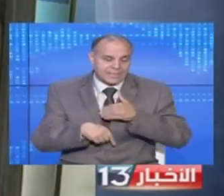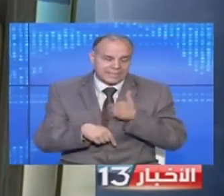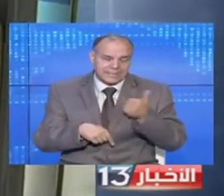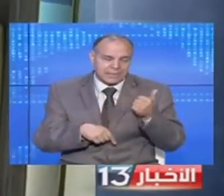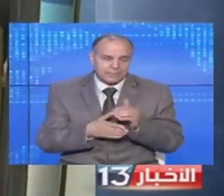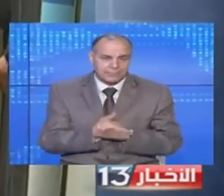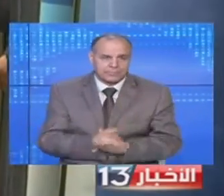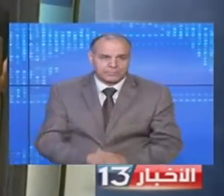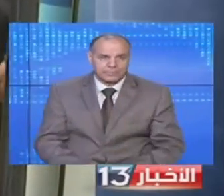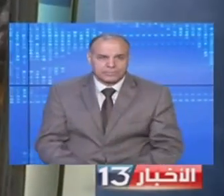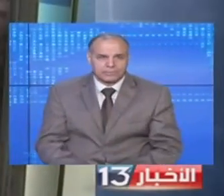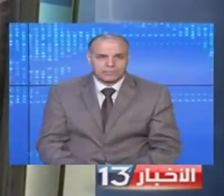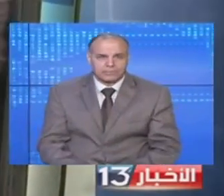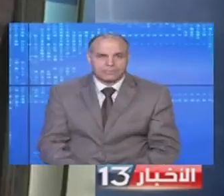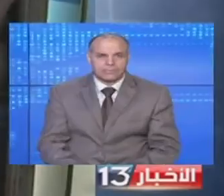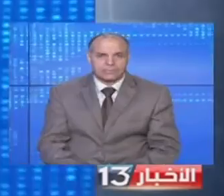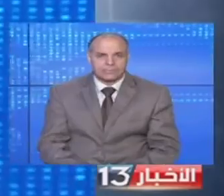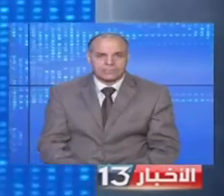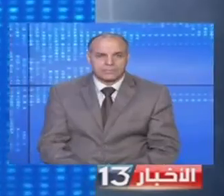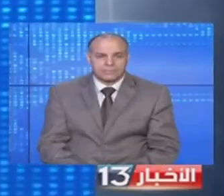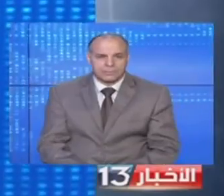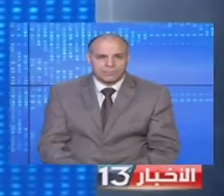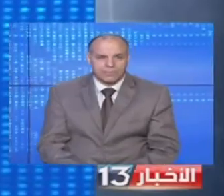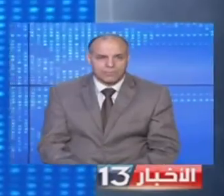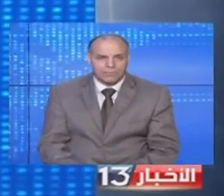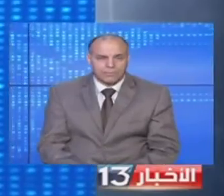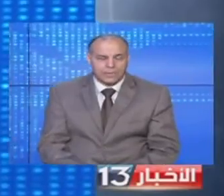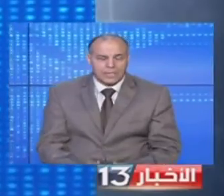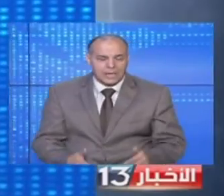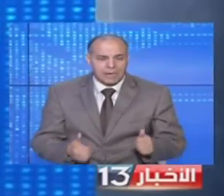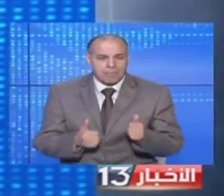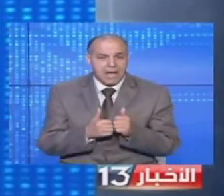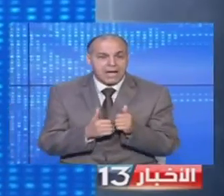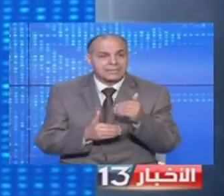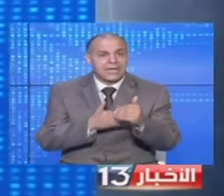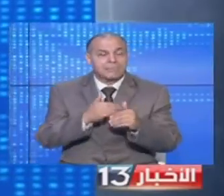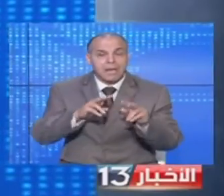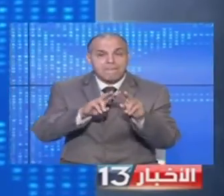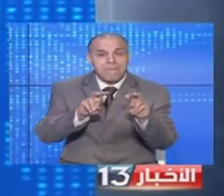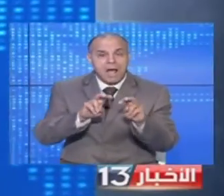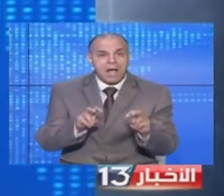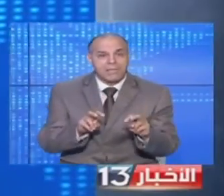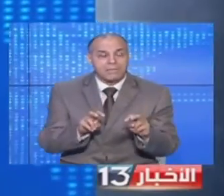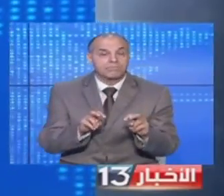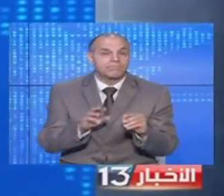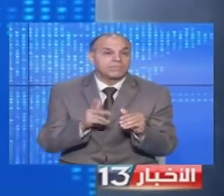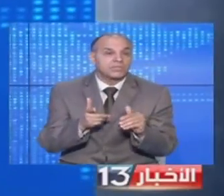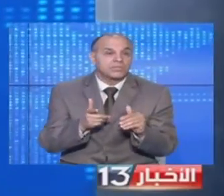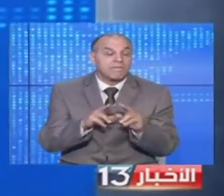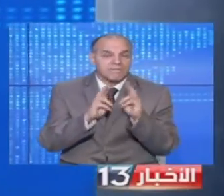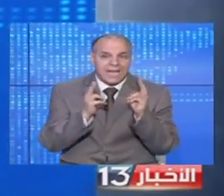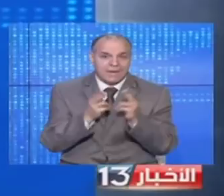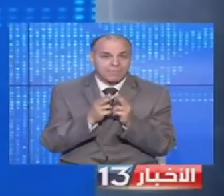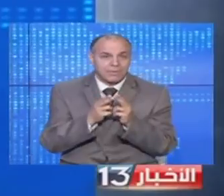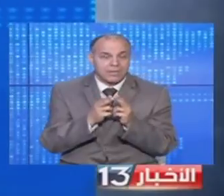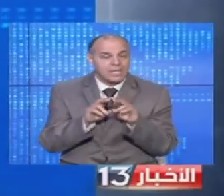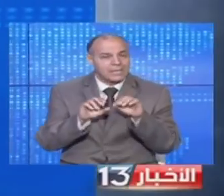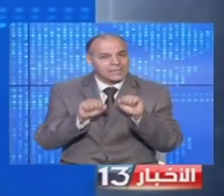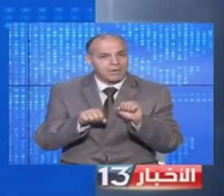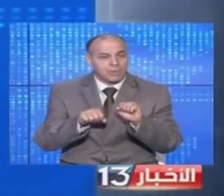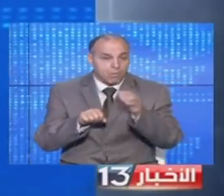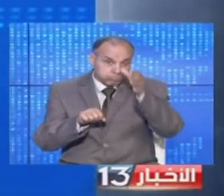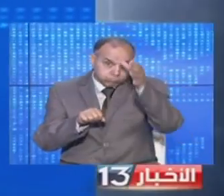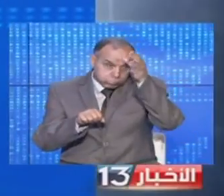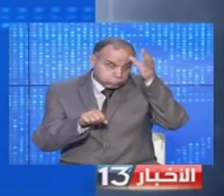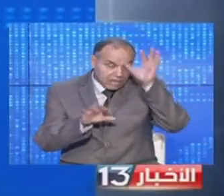فوزي المهدي مع تقدم الابحاث والدراسات العالميه تمكن العلماء